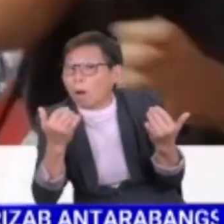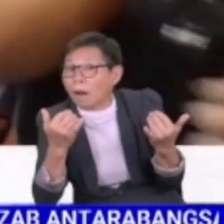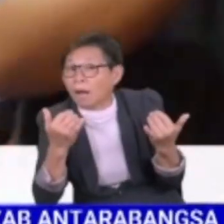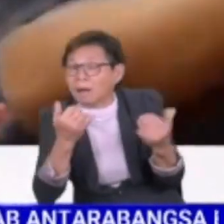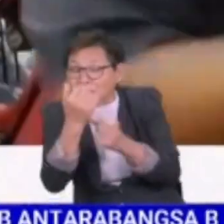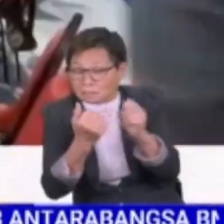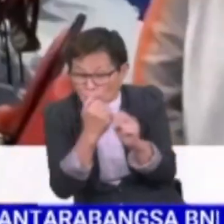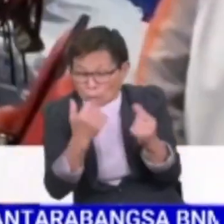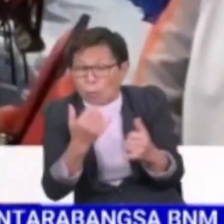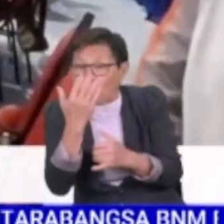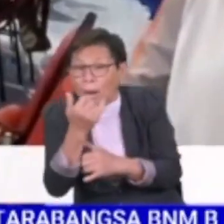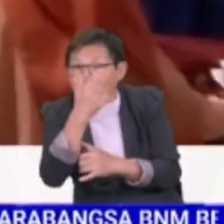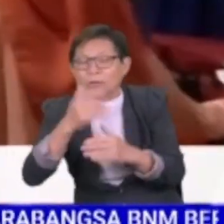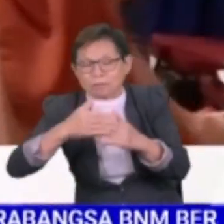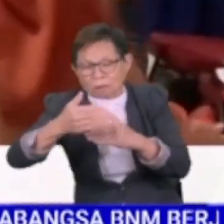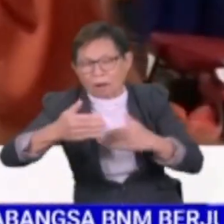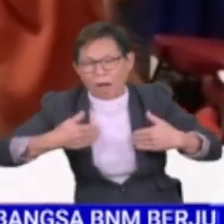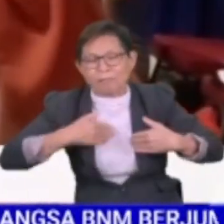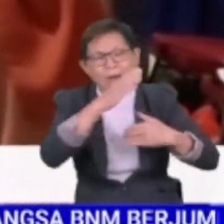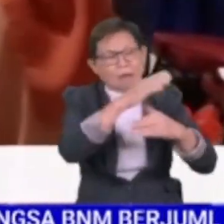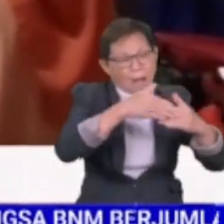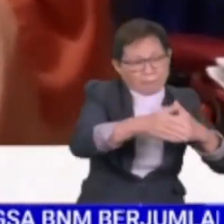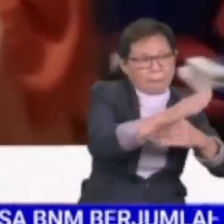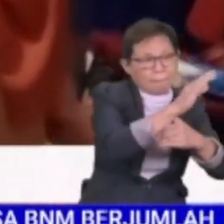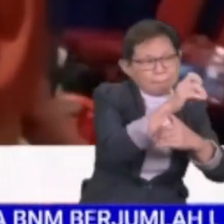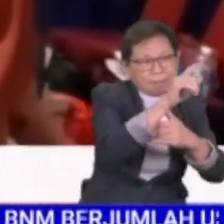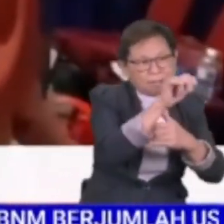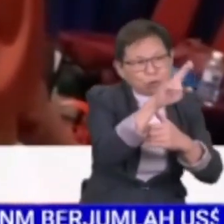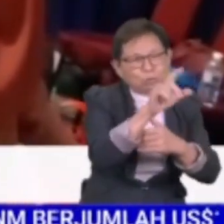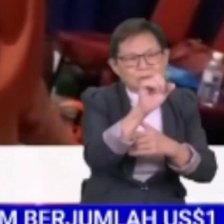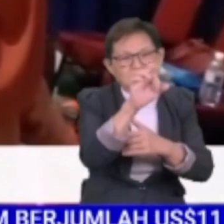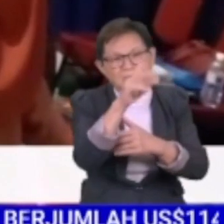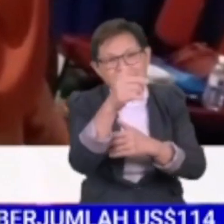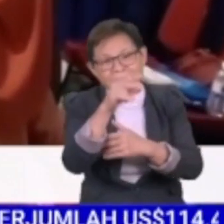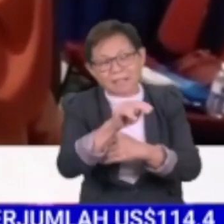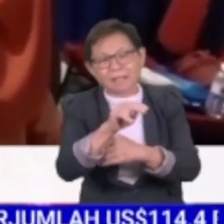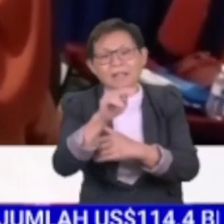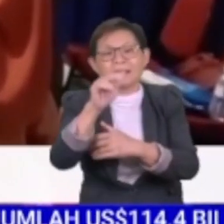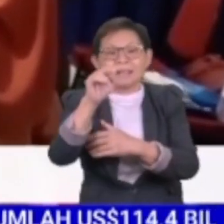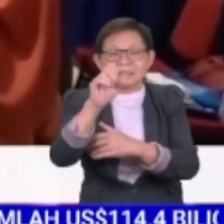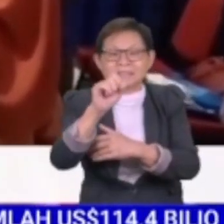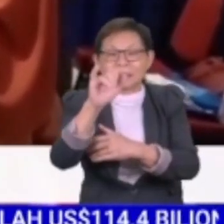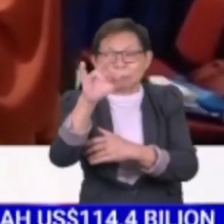itu tahun ini selepas diadakan di Bintulu serial Semarang